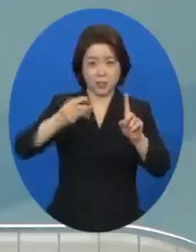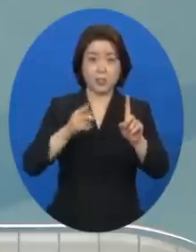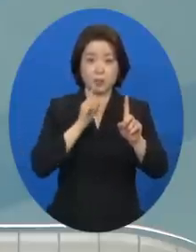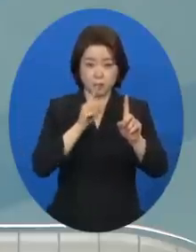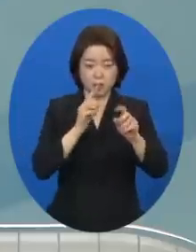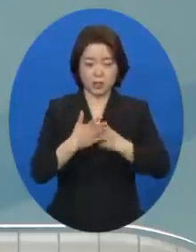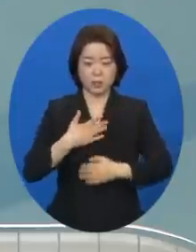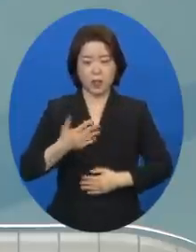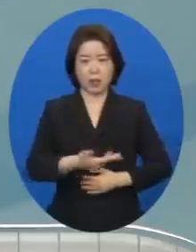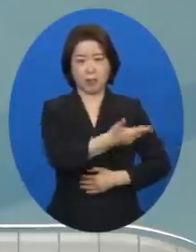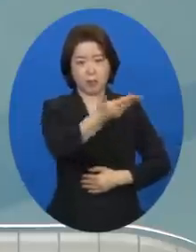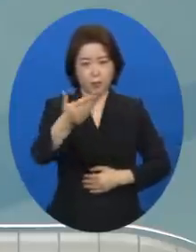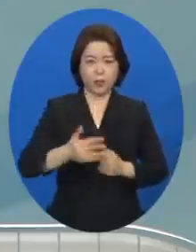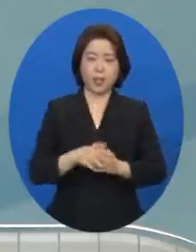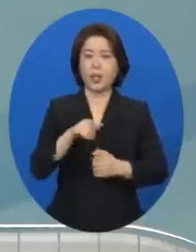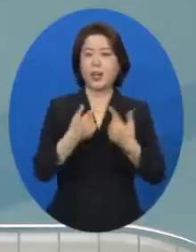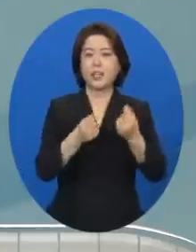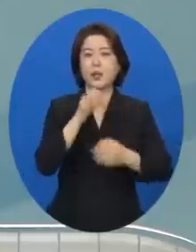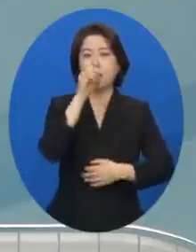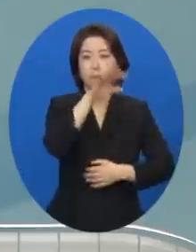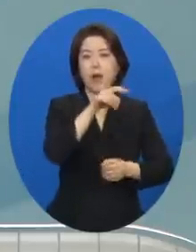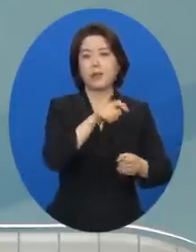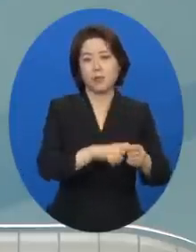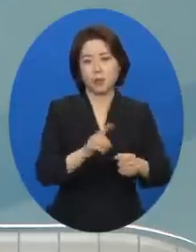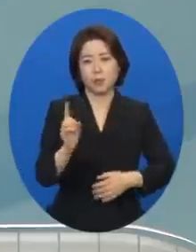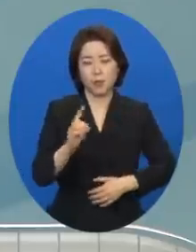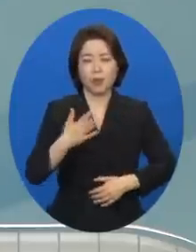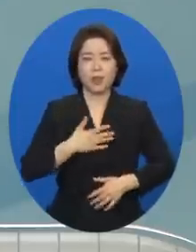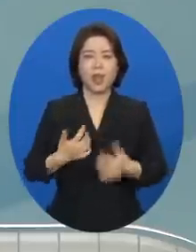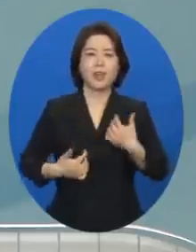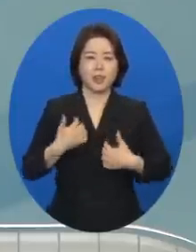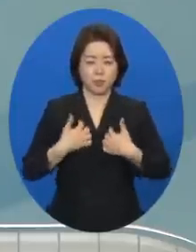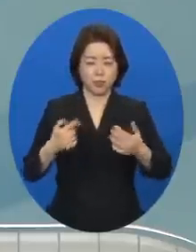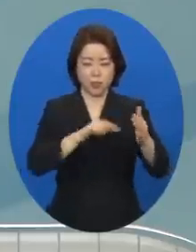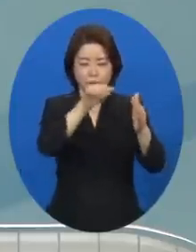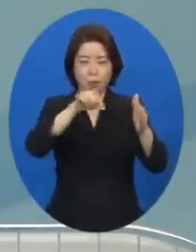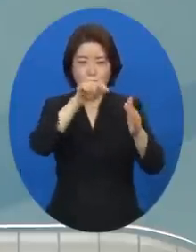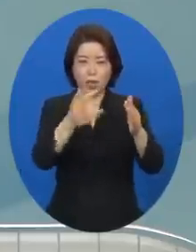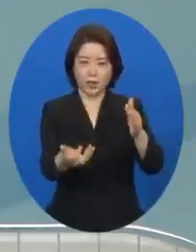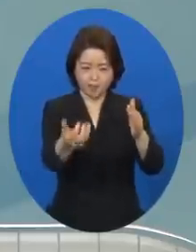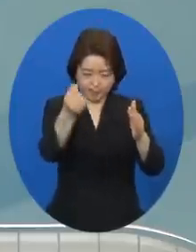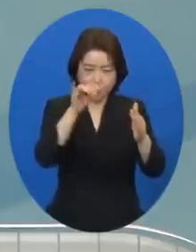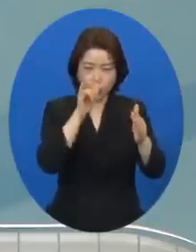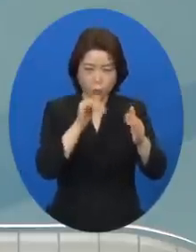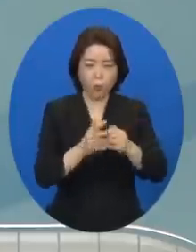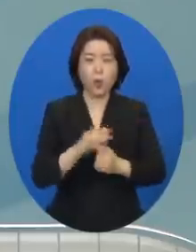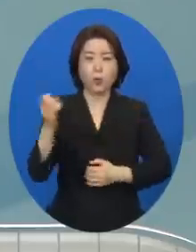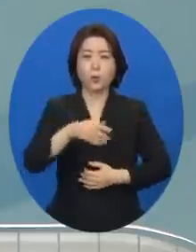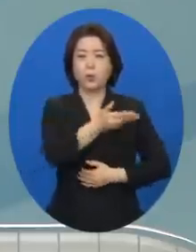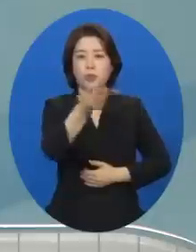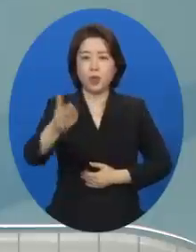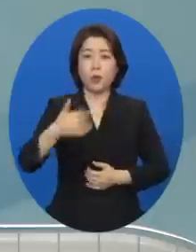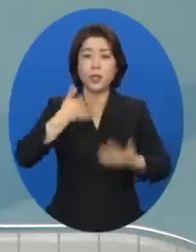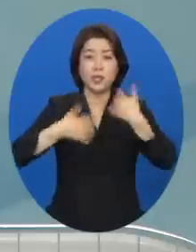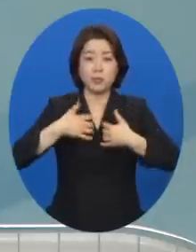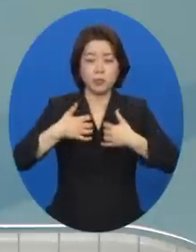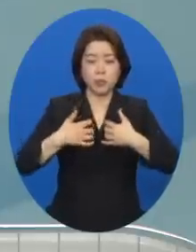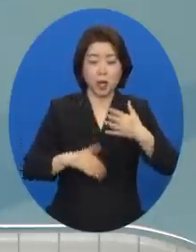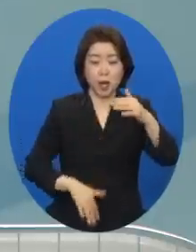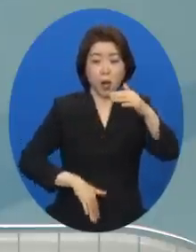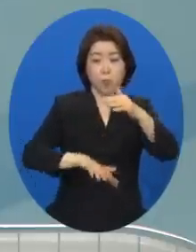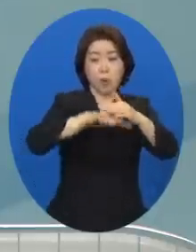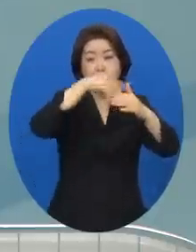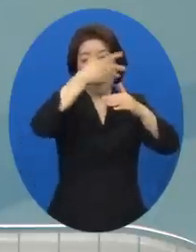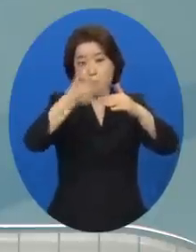너희에게 이러한 말을 한 것은 내 기쁨이 너희 안에 있게 하고 또 너희의 기쁨이 넘치게